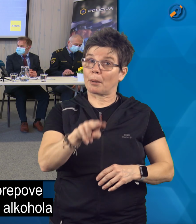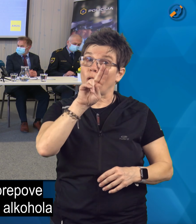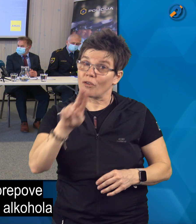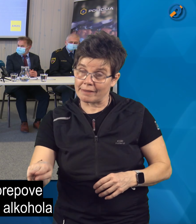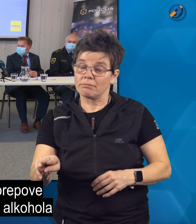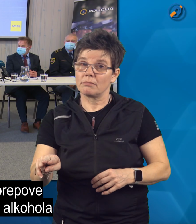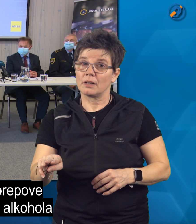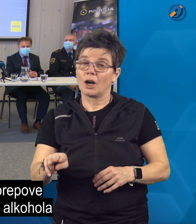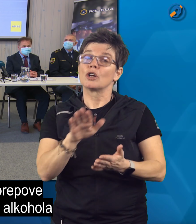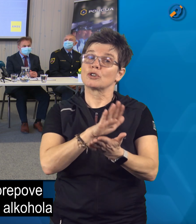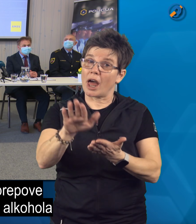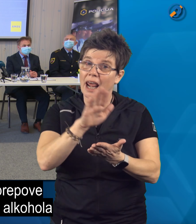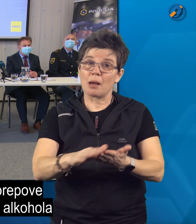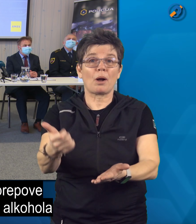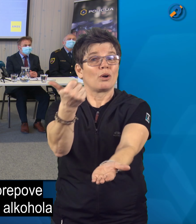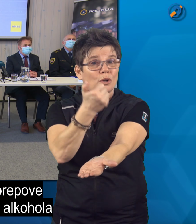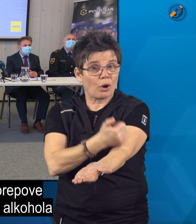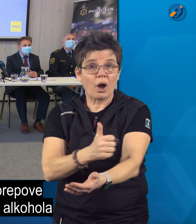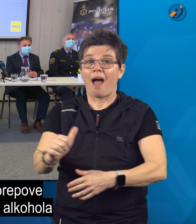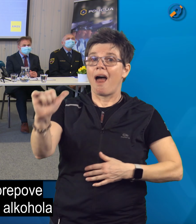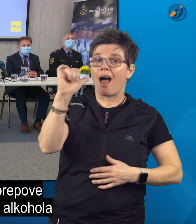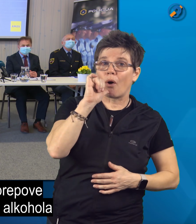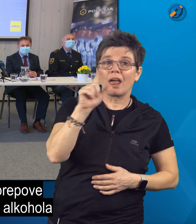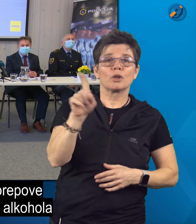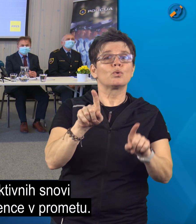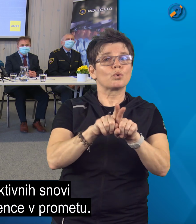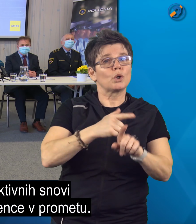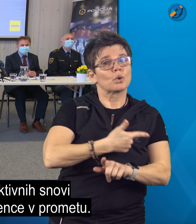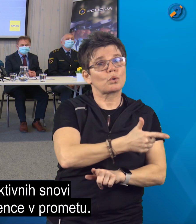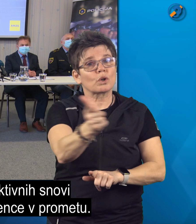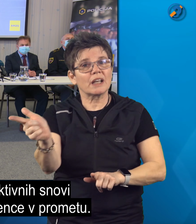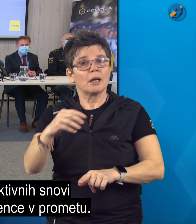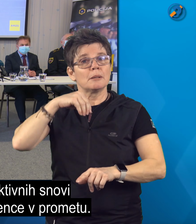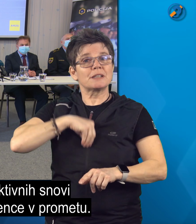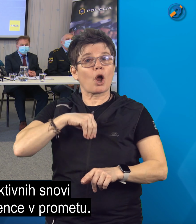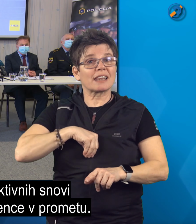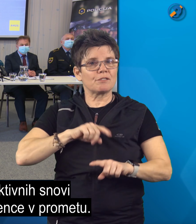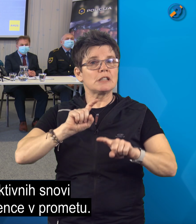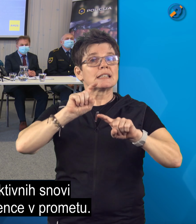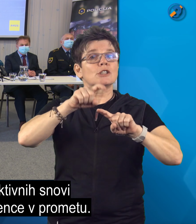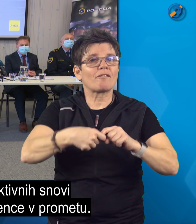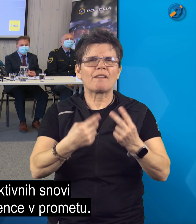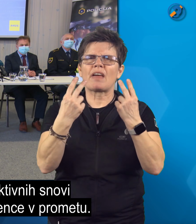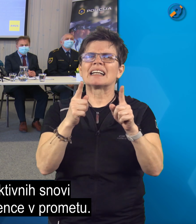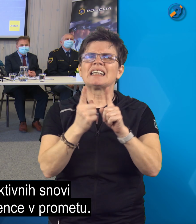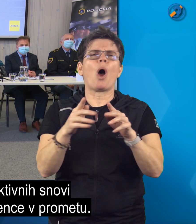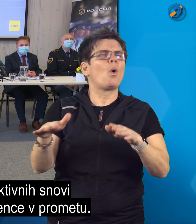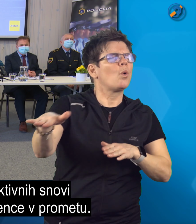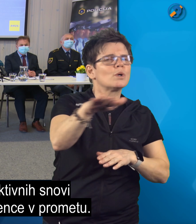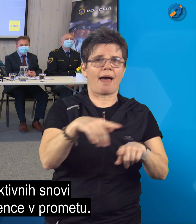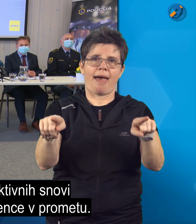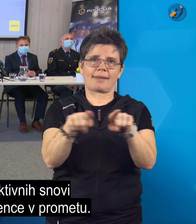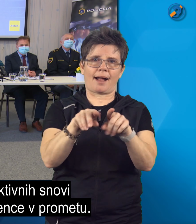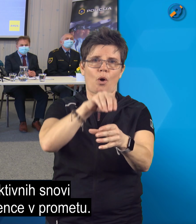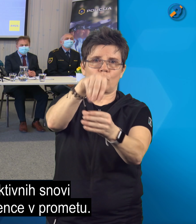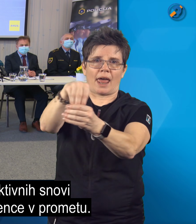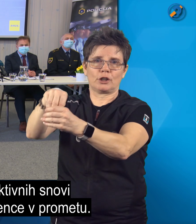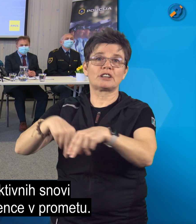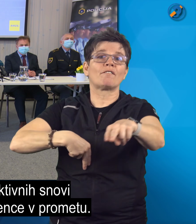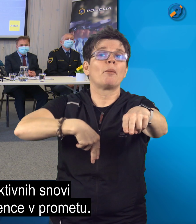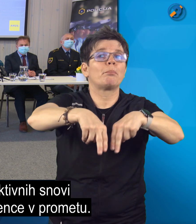Absolutna prepoved zlorabe drog, alkohola in drugih psihoaktivnih snovi velja za vse udeležence